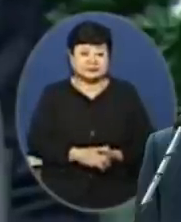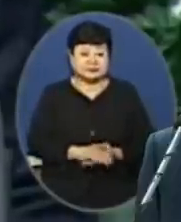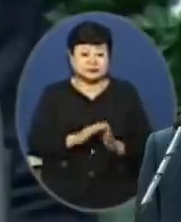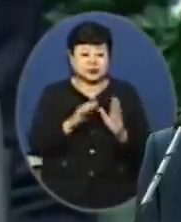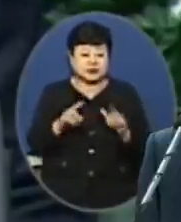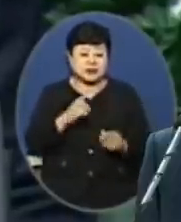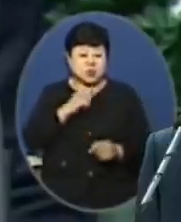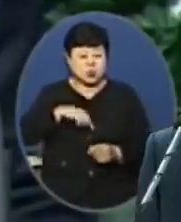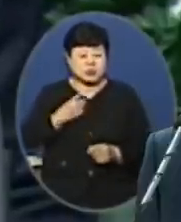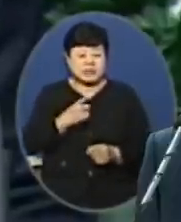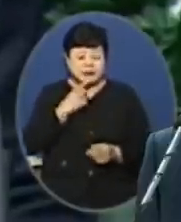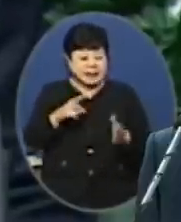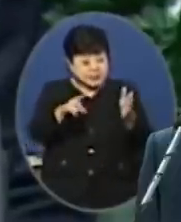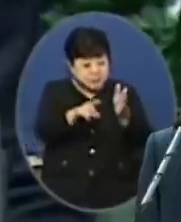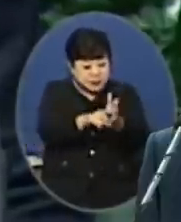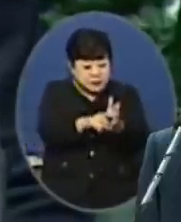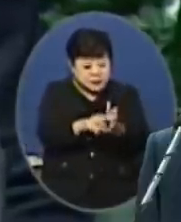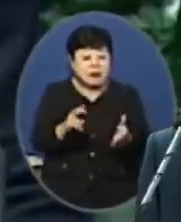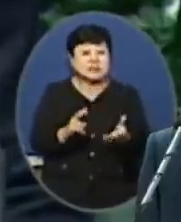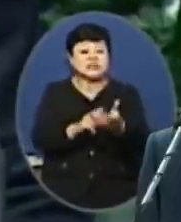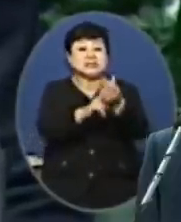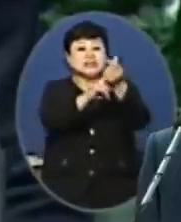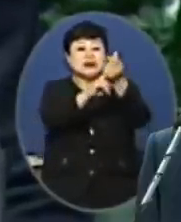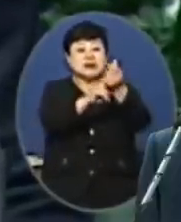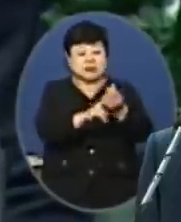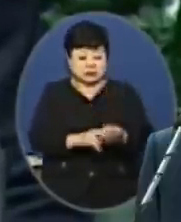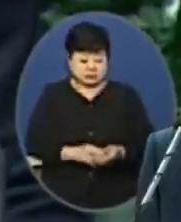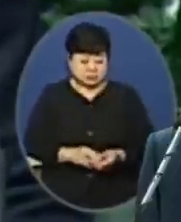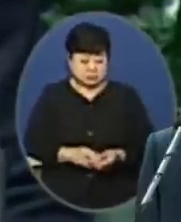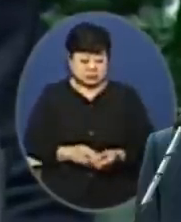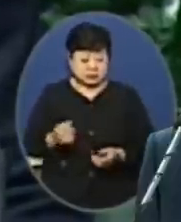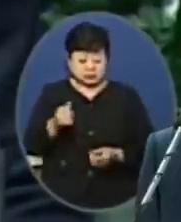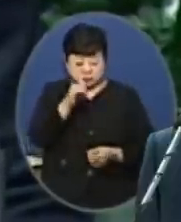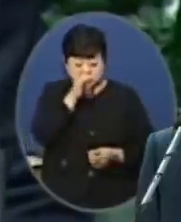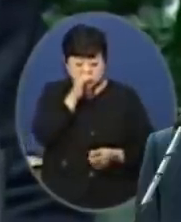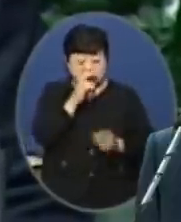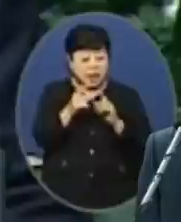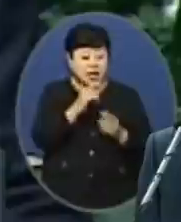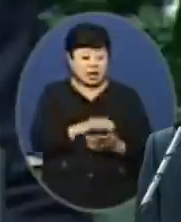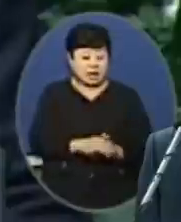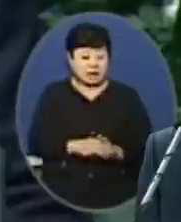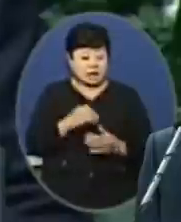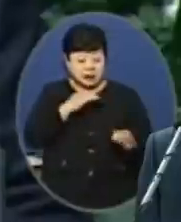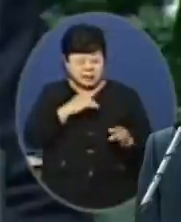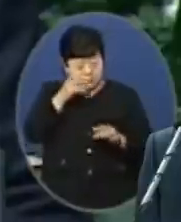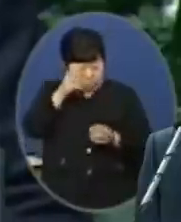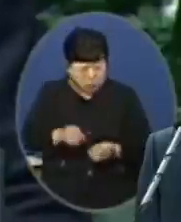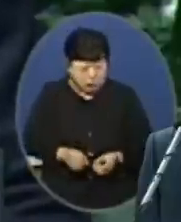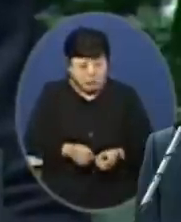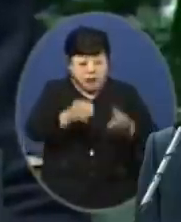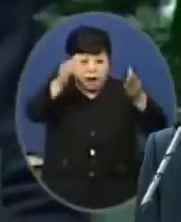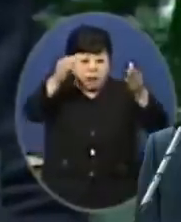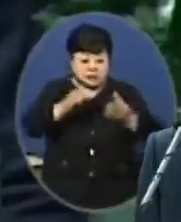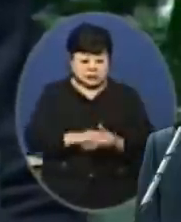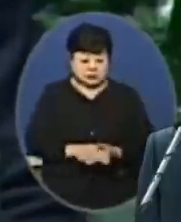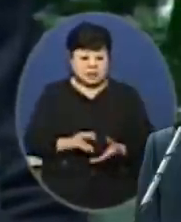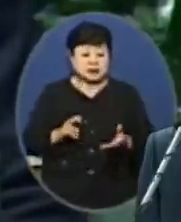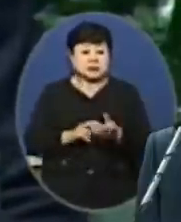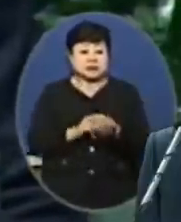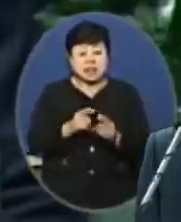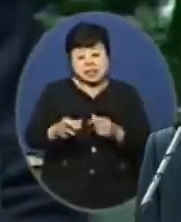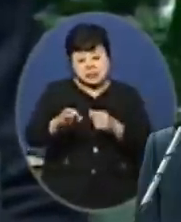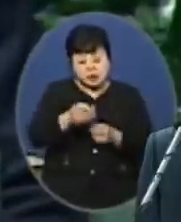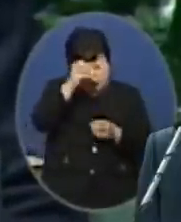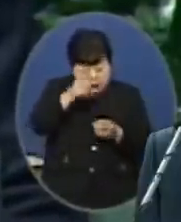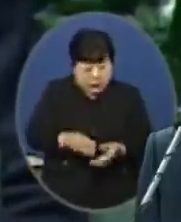모세만 혼자 믿었는데 그 믿음은 기적을 전제로 한 말인 것입니다. 홍해수가 갈라져야 되는데 기적 아니고